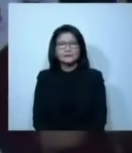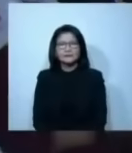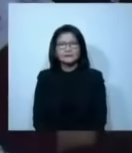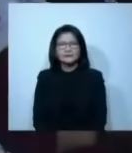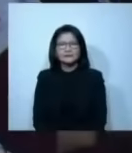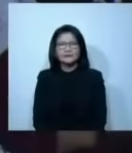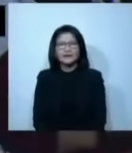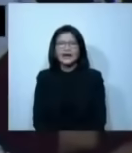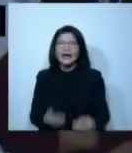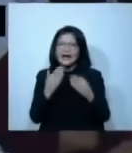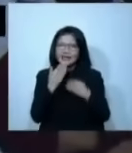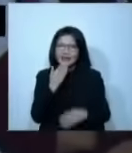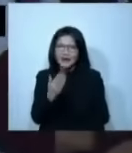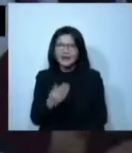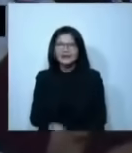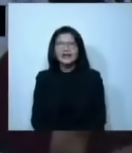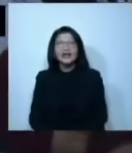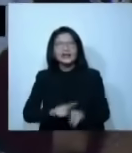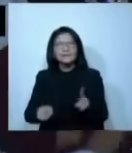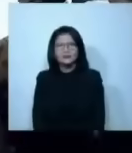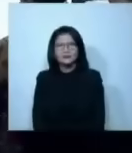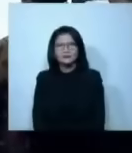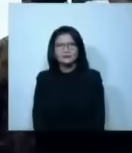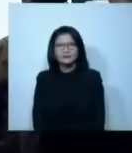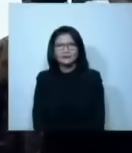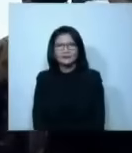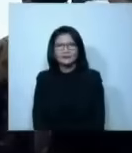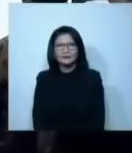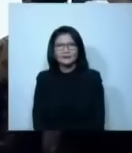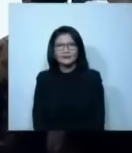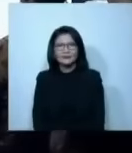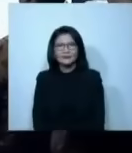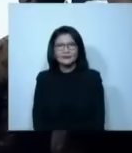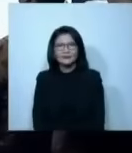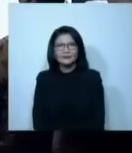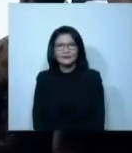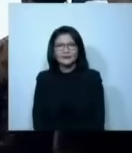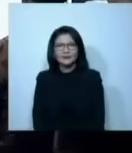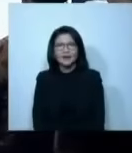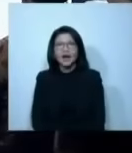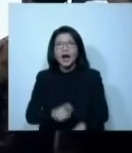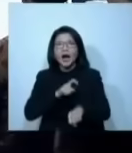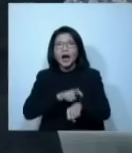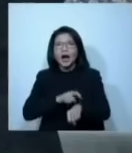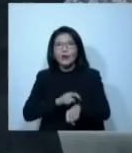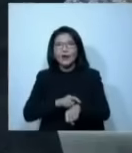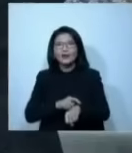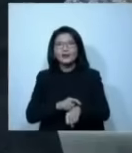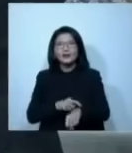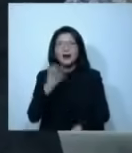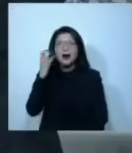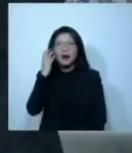nerak jadi dia enggak mau mudeng lah mau dikatakan Apun Pokoknya saya ikut siapa gitu ya agak susah diubah dan